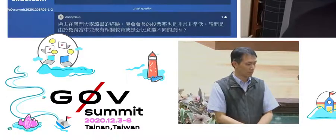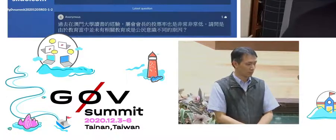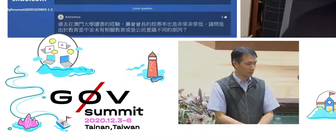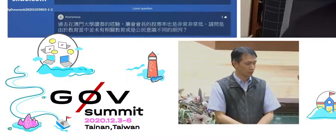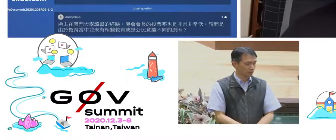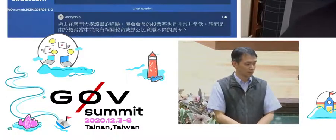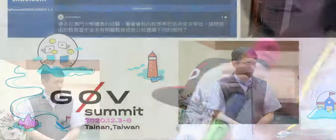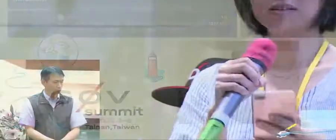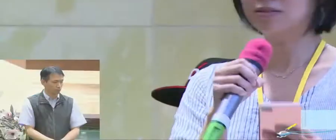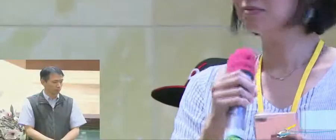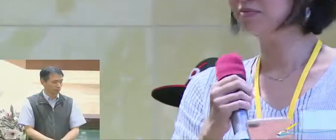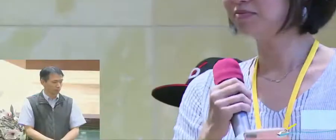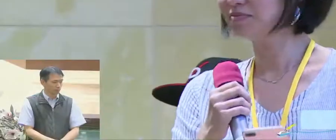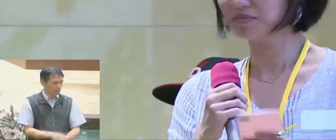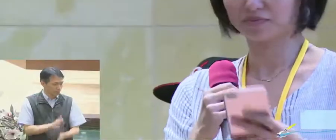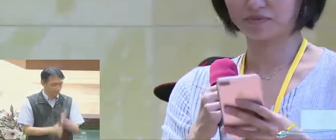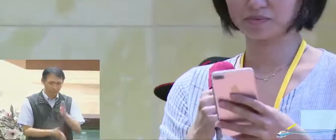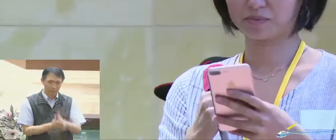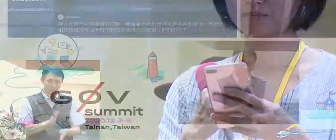好。